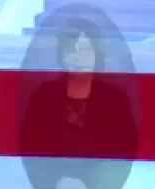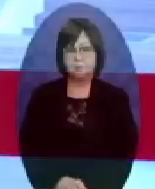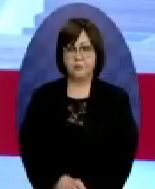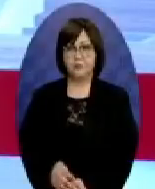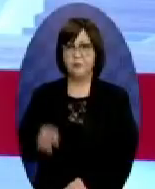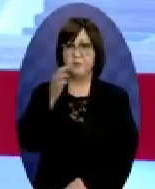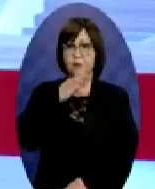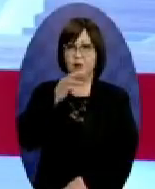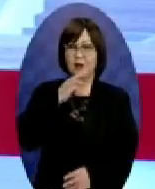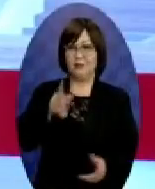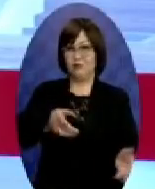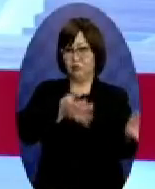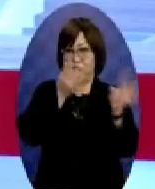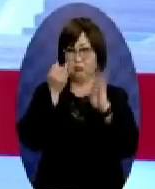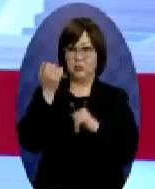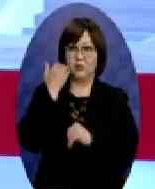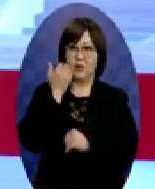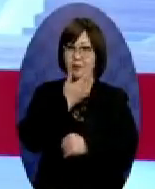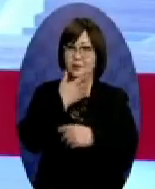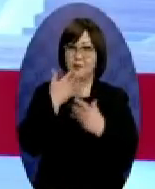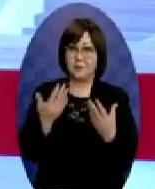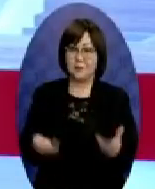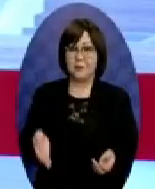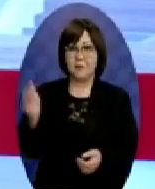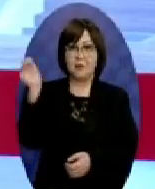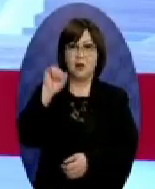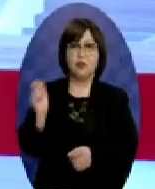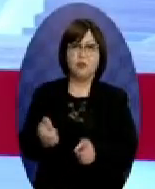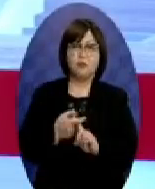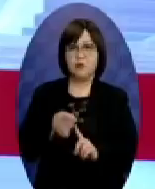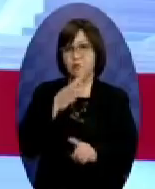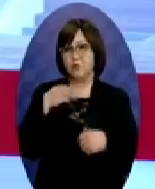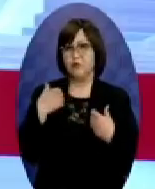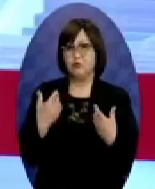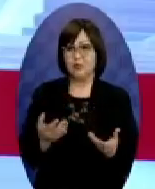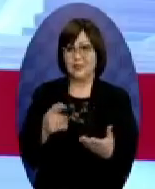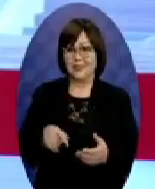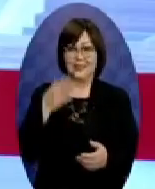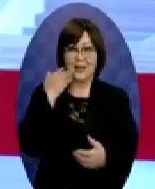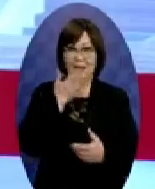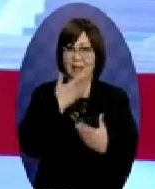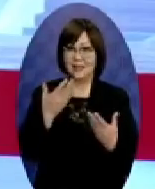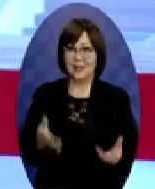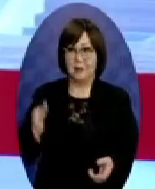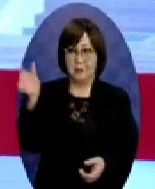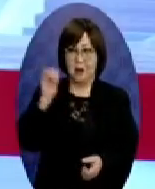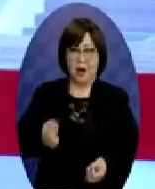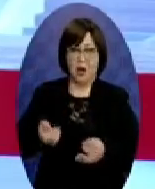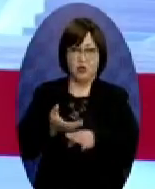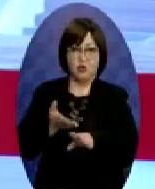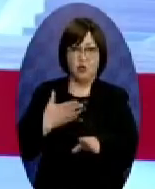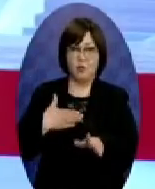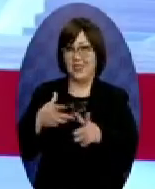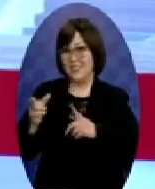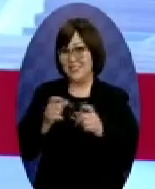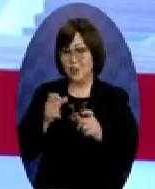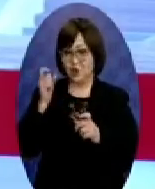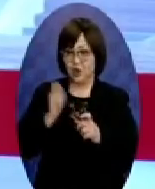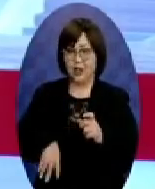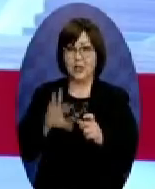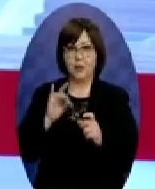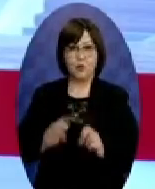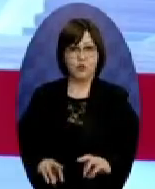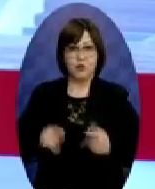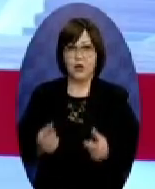Цагийн хүрд энэ 7 өнөгт сар шинийн баярт олбоотой суврын сурвалжлаг бэлтгэн үргэж байна. Энэ удаа цагаан сарын баярын өмнө эдийн засгад ямар өөрчлөлт бий болдог талаар